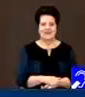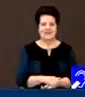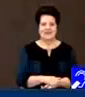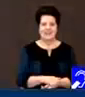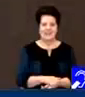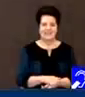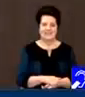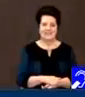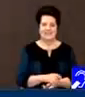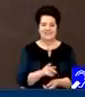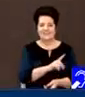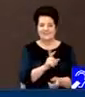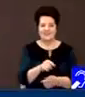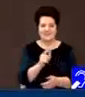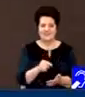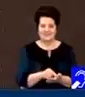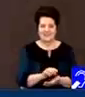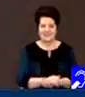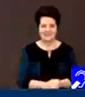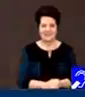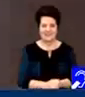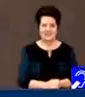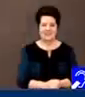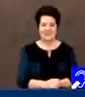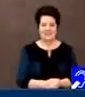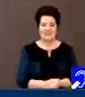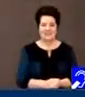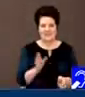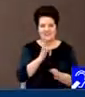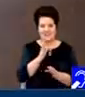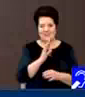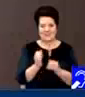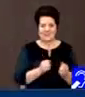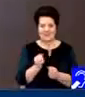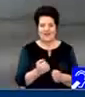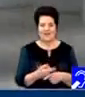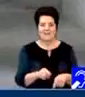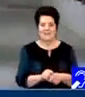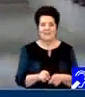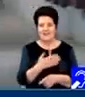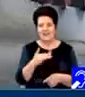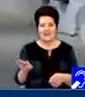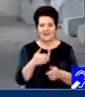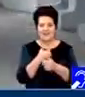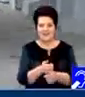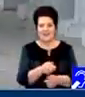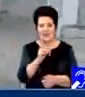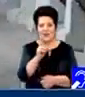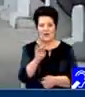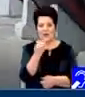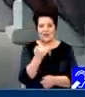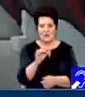Nici de cum. De ce? Nu reușesc. N-am atâta putere. Detașat de ceilalți concurenți, Liviu Croitoru a